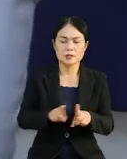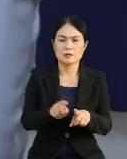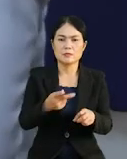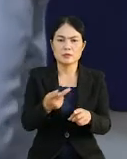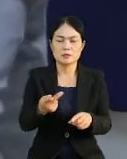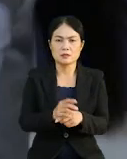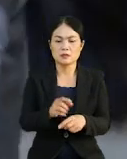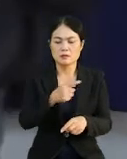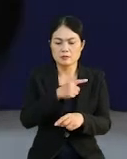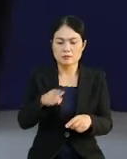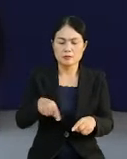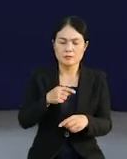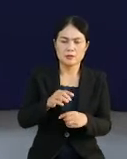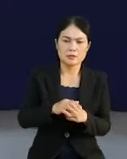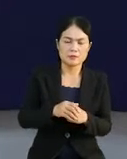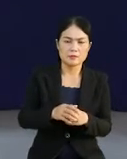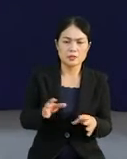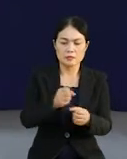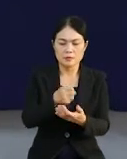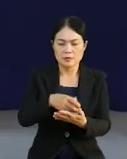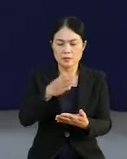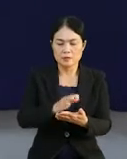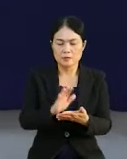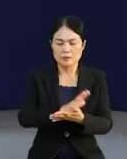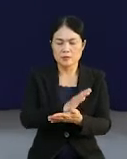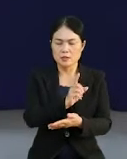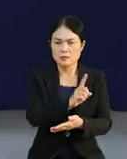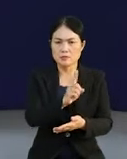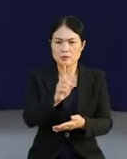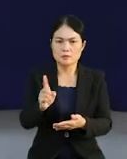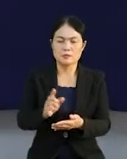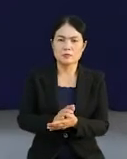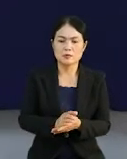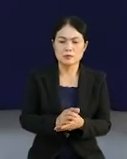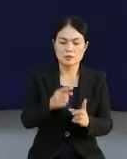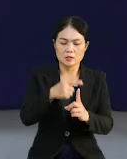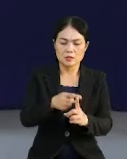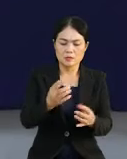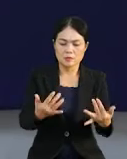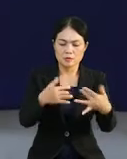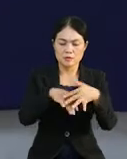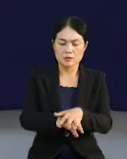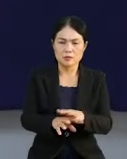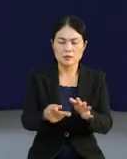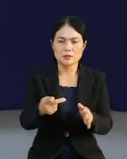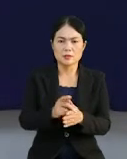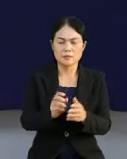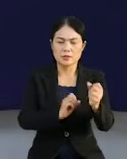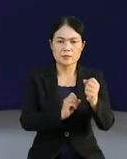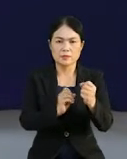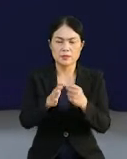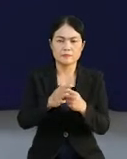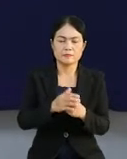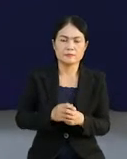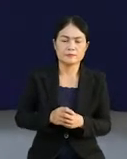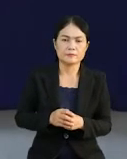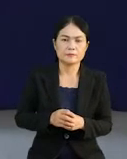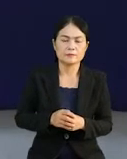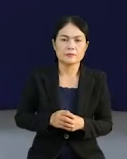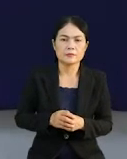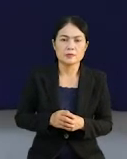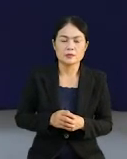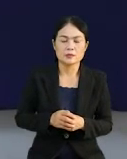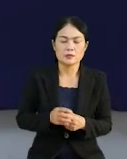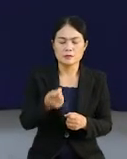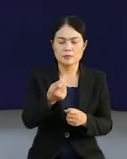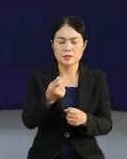đấy dương nâng vô đầm lấy nơi cọ đạp prạ này mùi đi muối một bốp bên chỗ này tỏ chập đám đặc